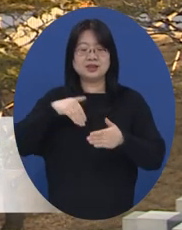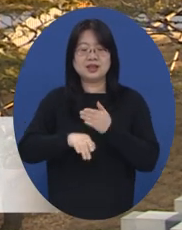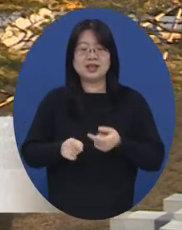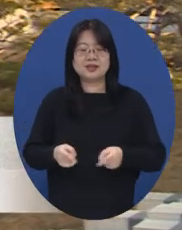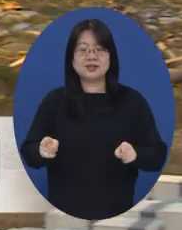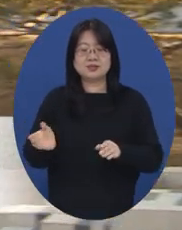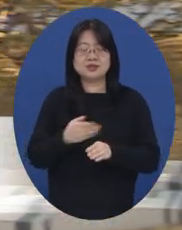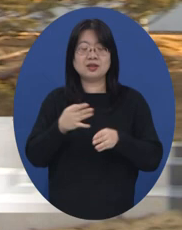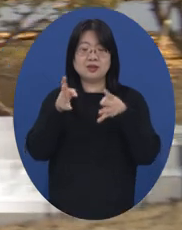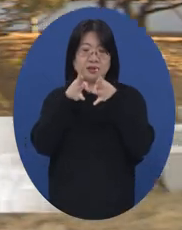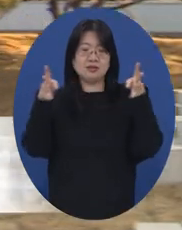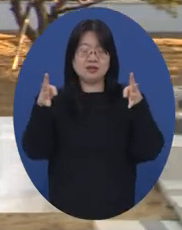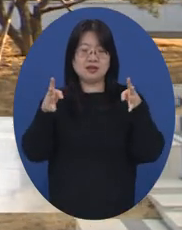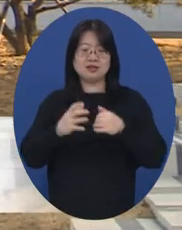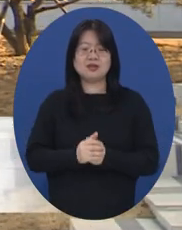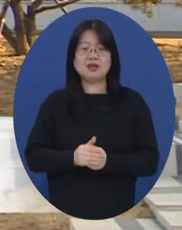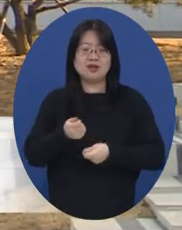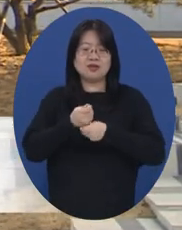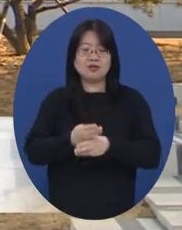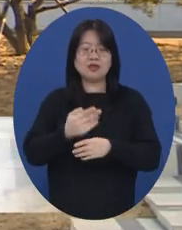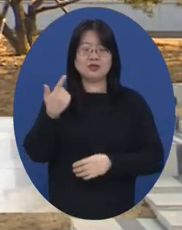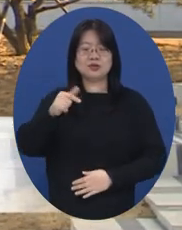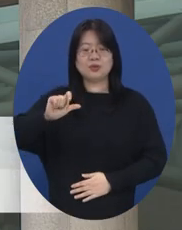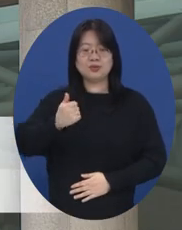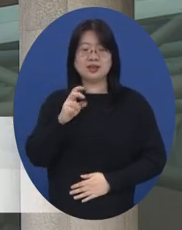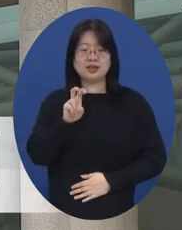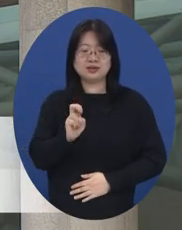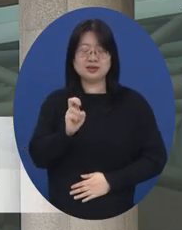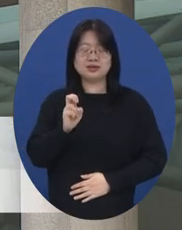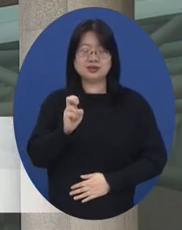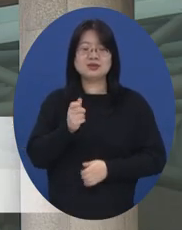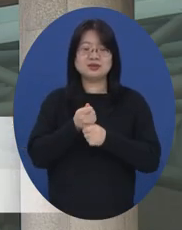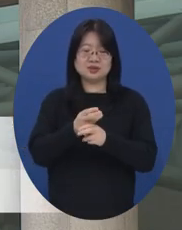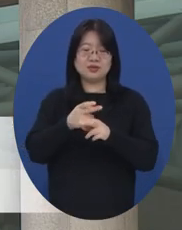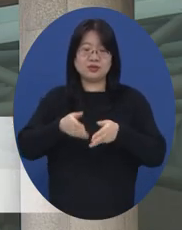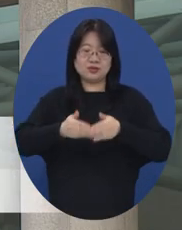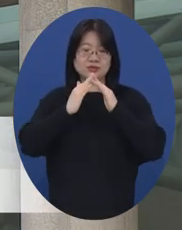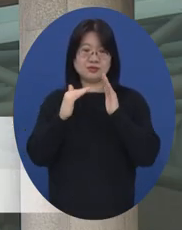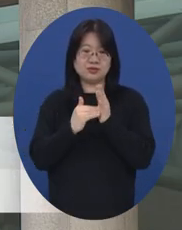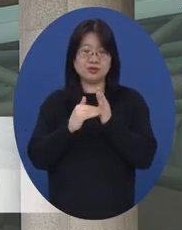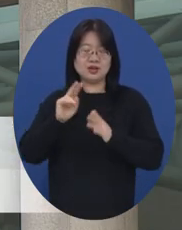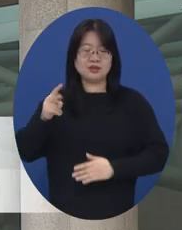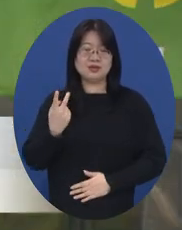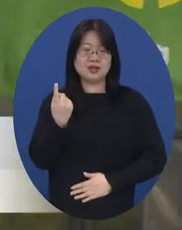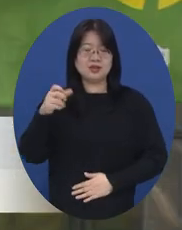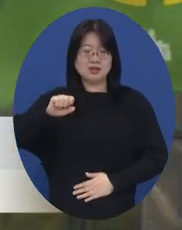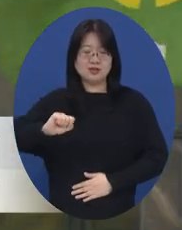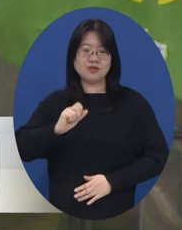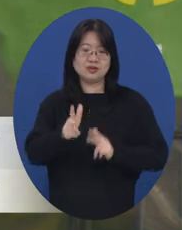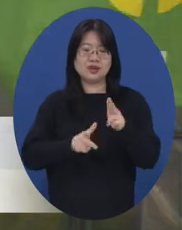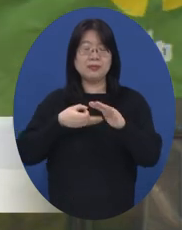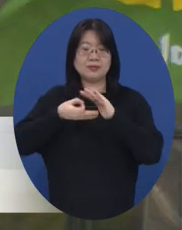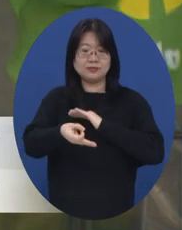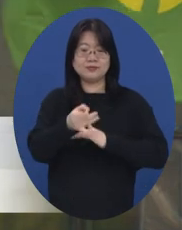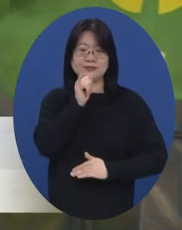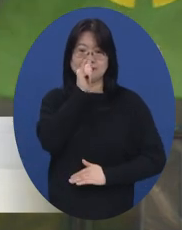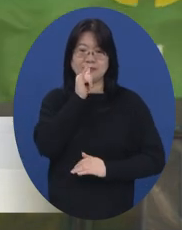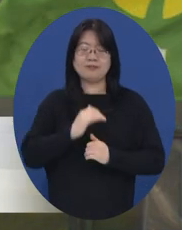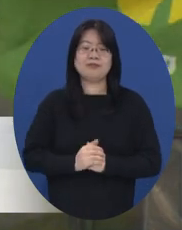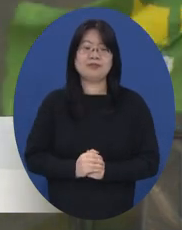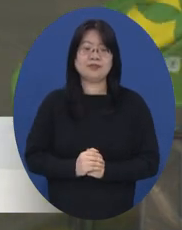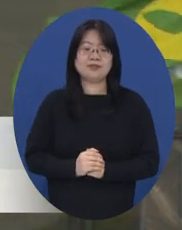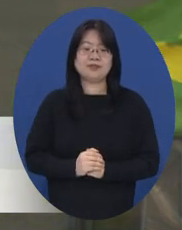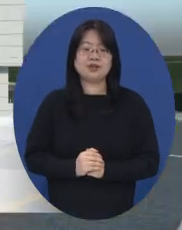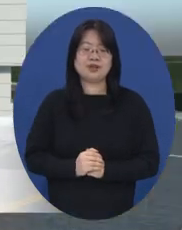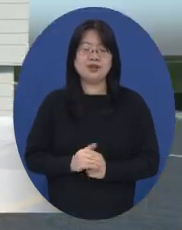지하 1층부터 지상 4층의 갈 총면적 6520 제곱미터 규모로 지어지며 200 1억원의 사업비가 투입됩니다